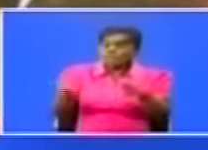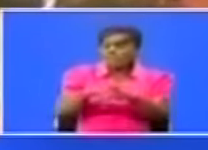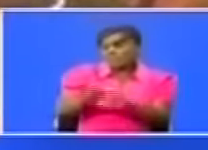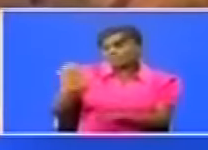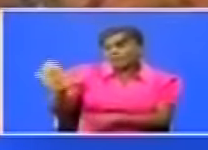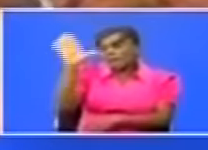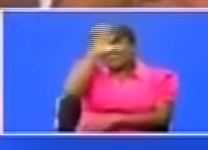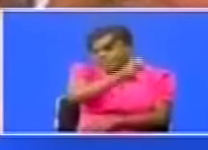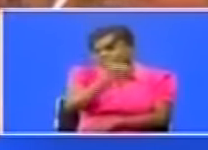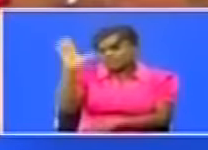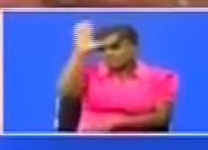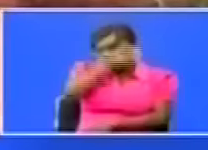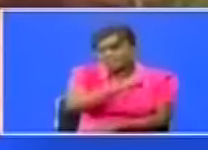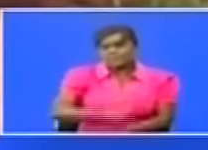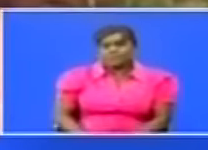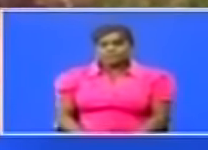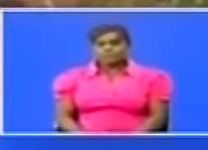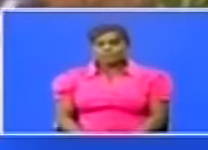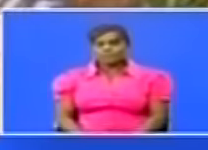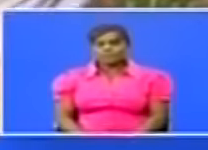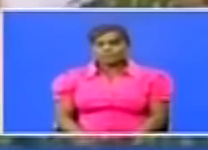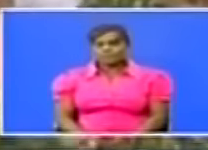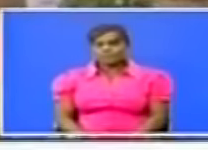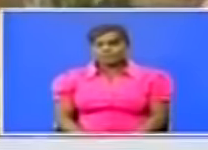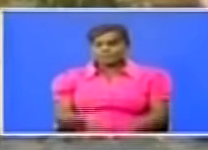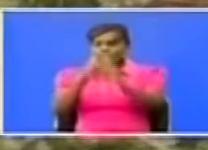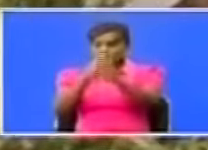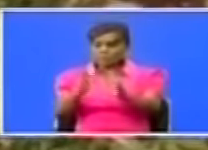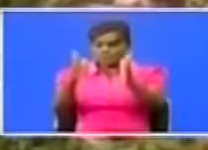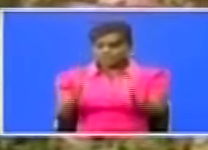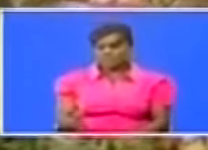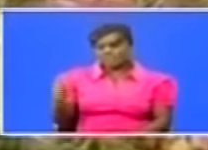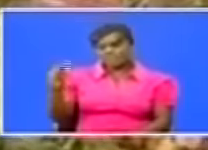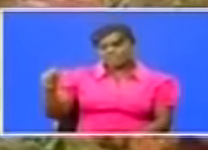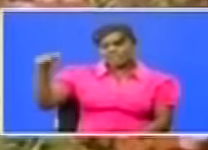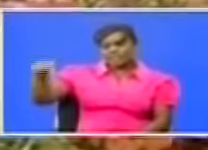kwa wapendwa wao. Lofti Matambo, KTN leo.